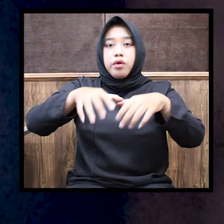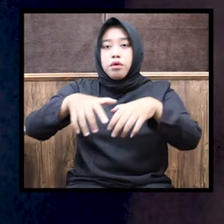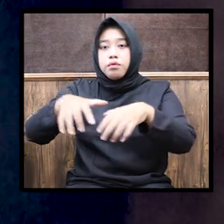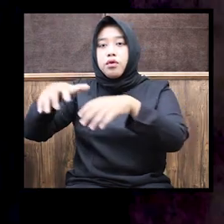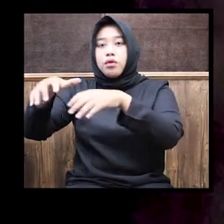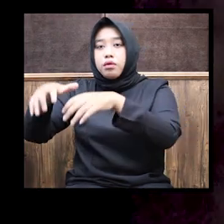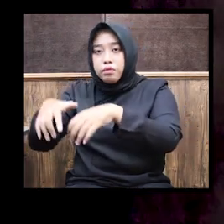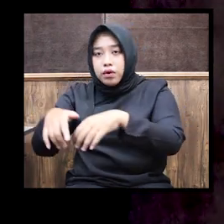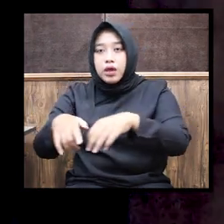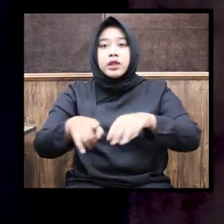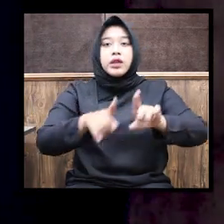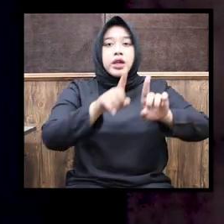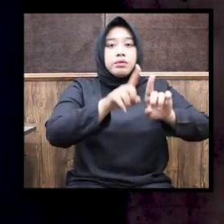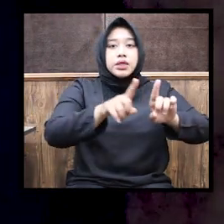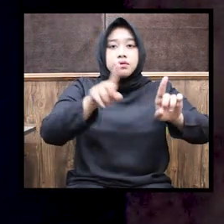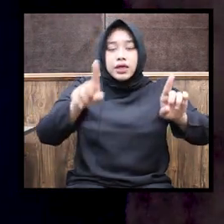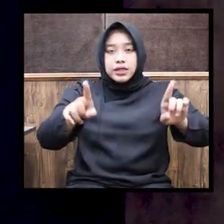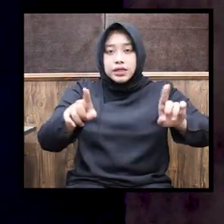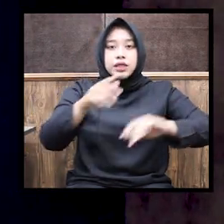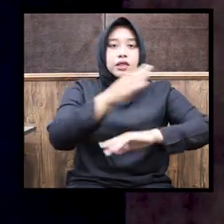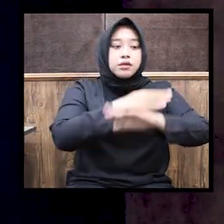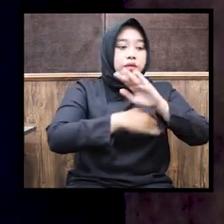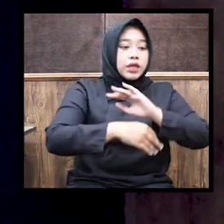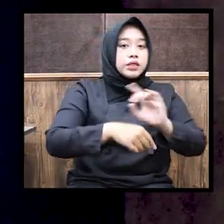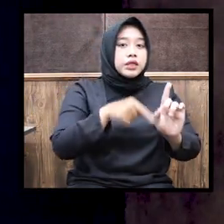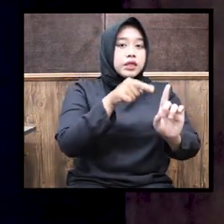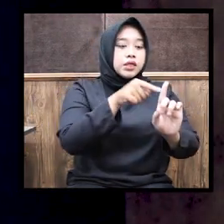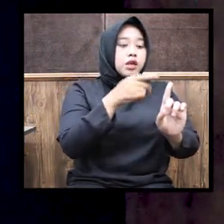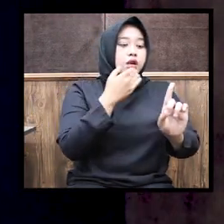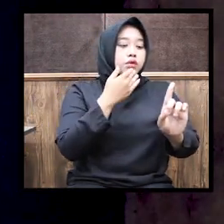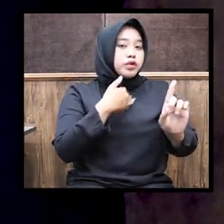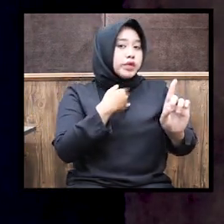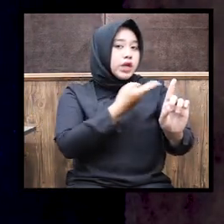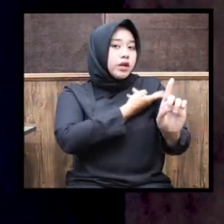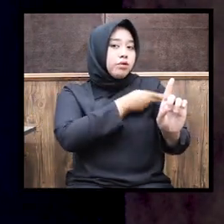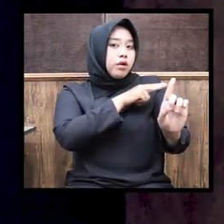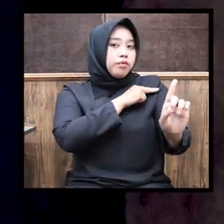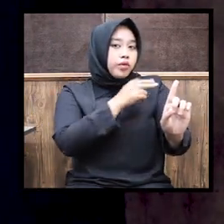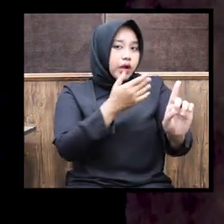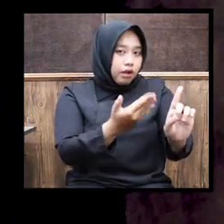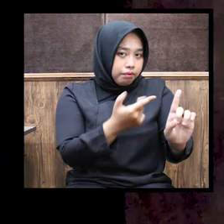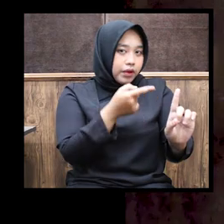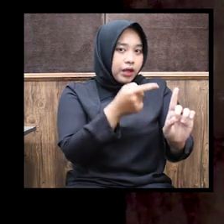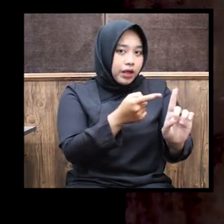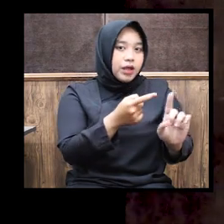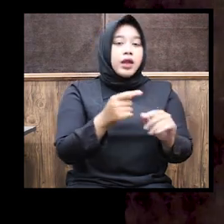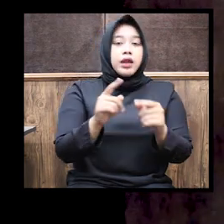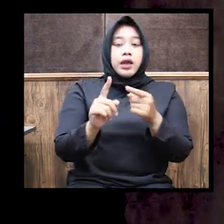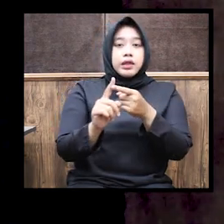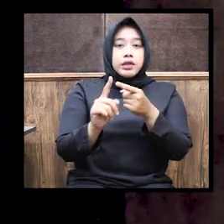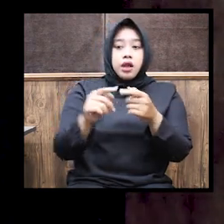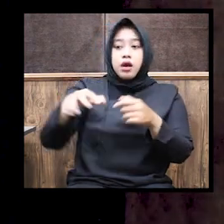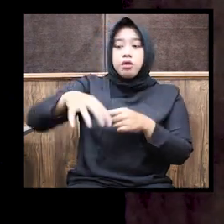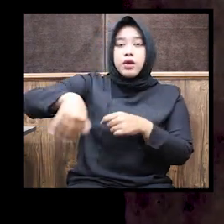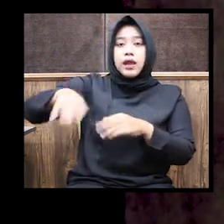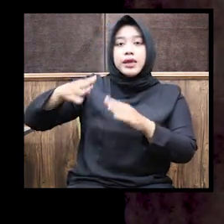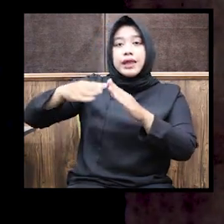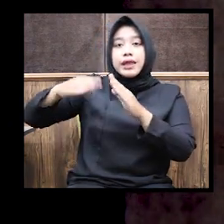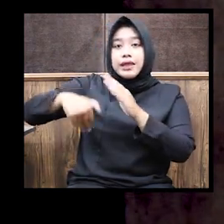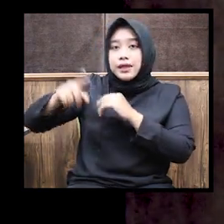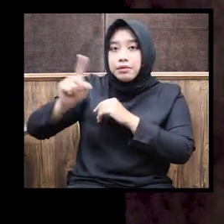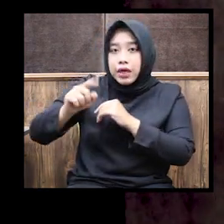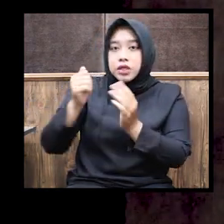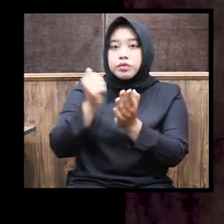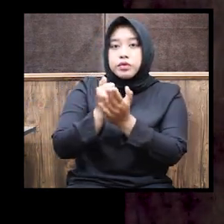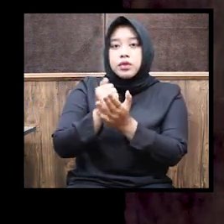ragam disabilitasnya kompetensi apa yang dimiliki penyenang disabilitas tersebut kemudian wilayahnya ternyata wilayahnya juga menjadi